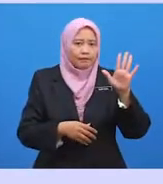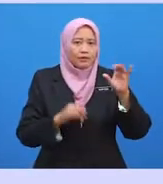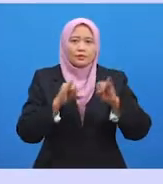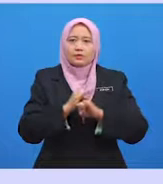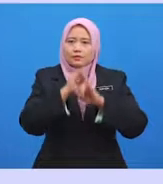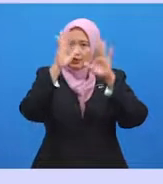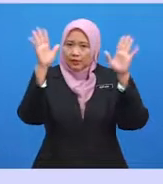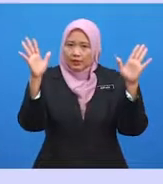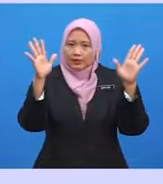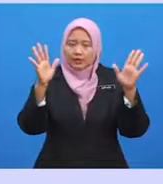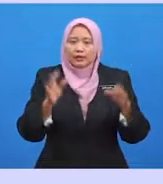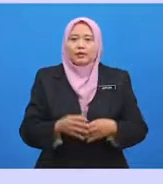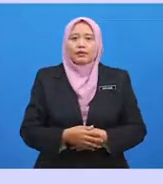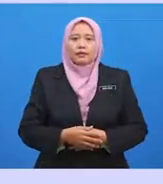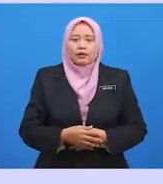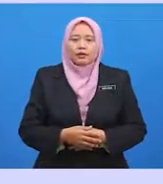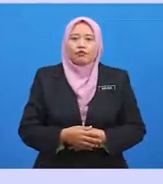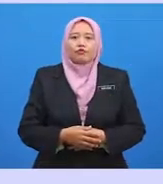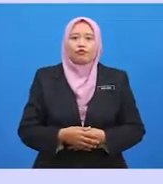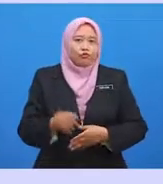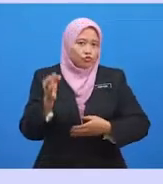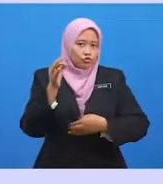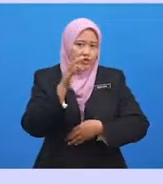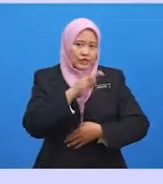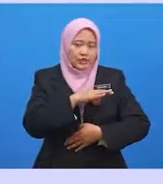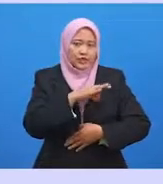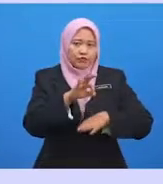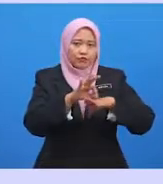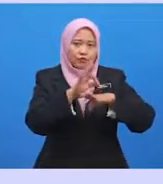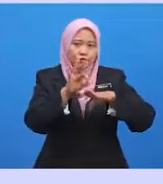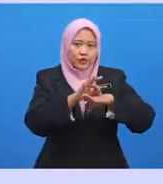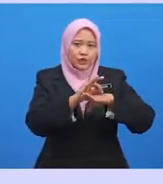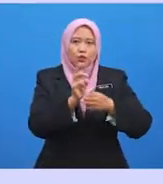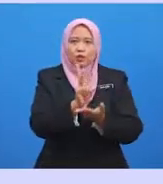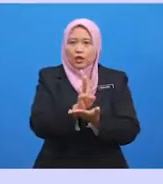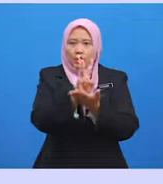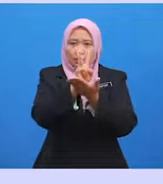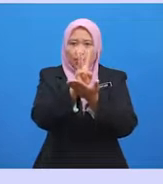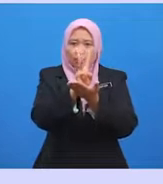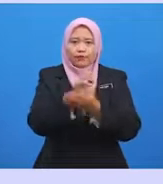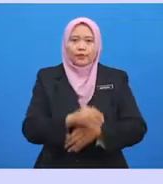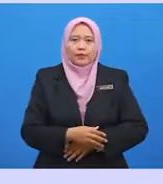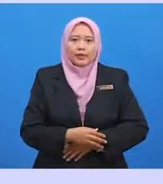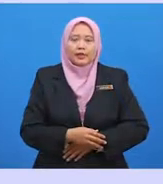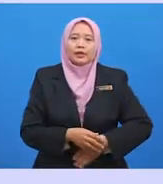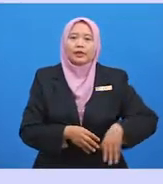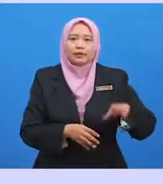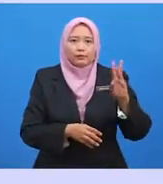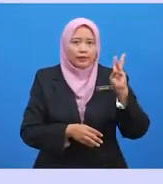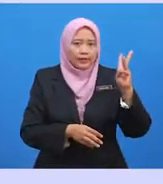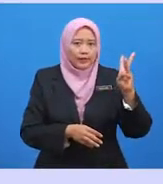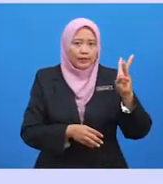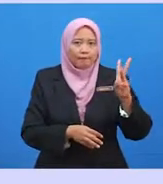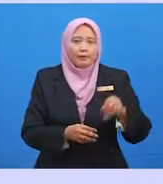pembangunan ekonomi Islam dengan jelas keenam menguraikan pengurusan harta